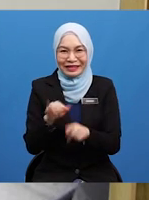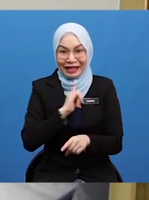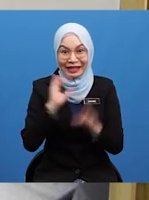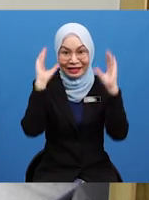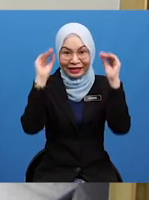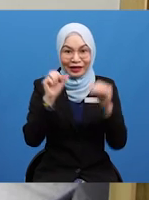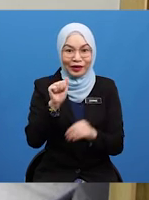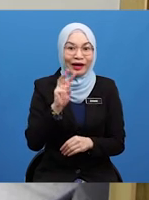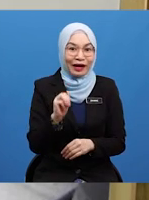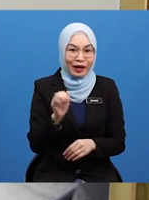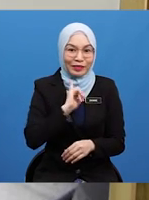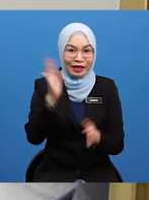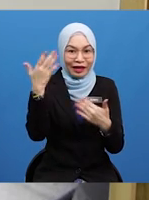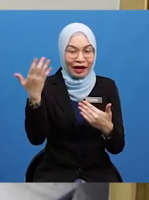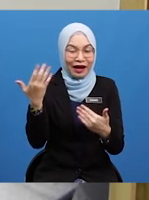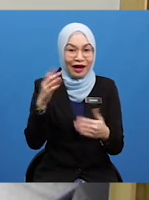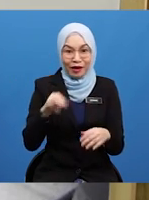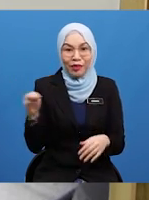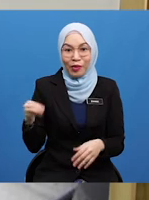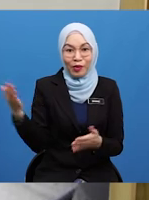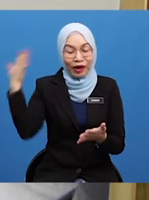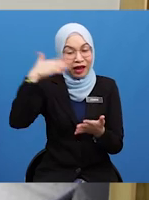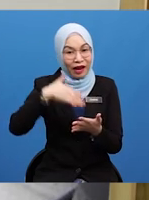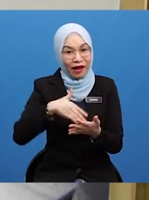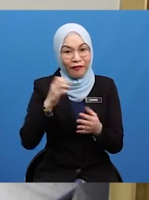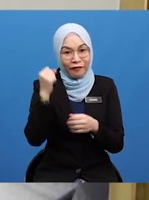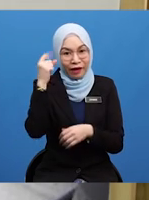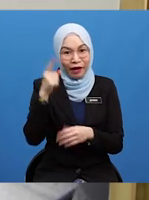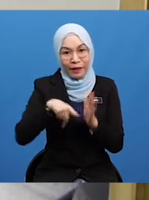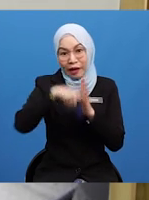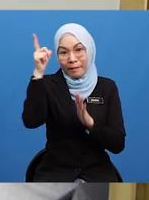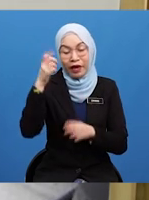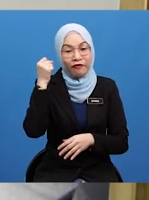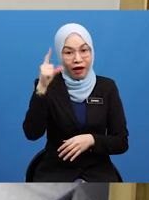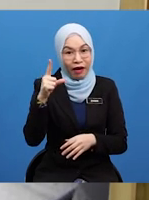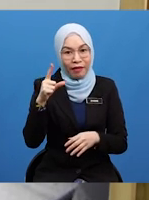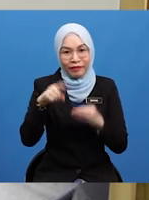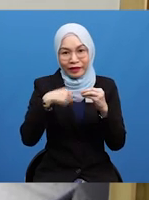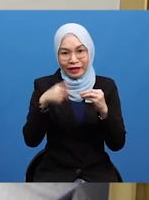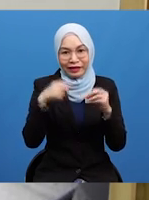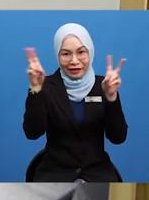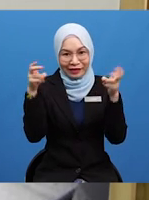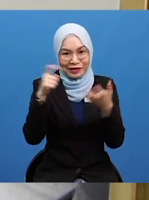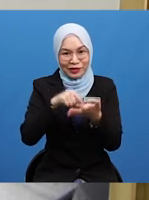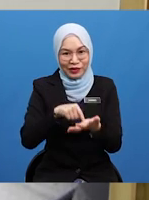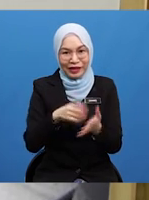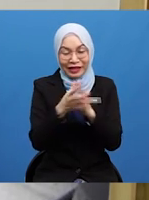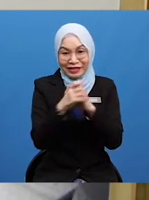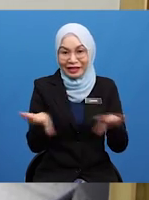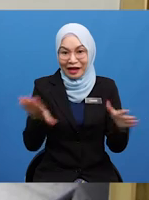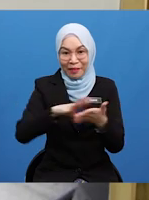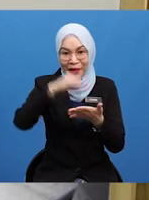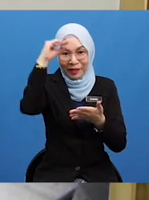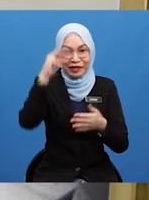harap murid-murid lebih memahami, lebih jelas tentang topik pengukuran. Selamat belajar